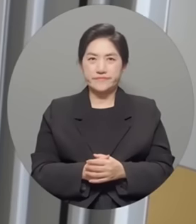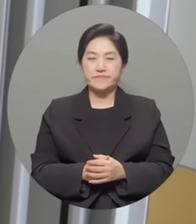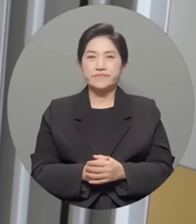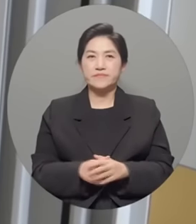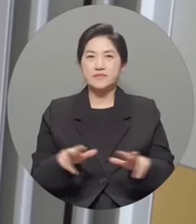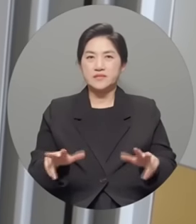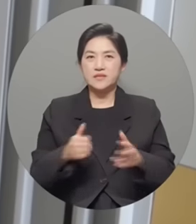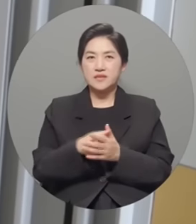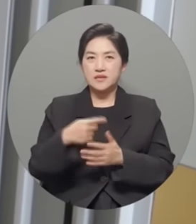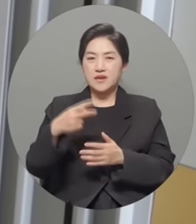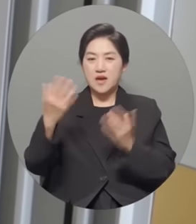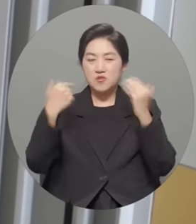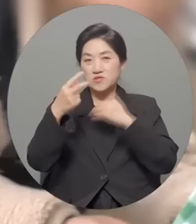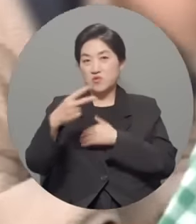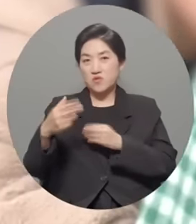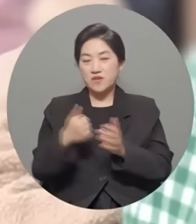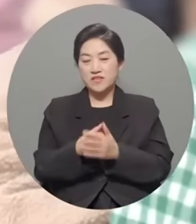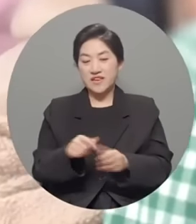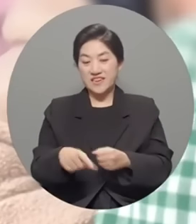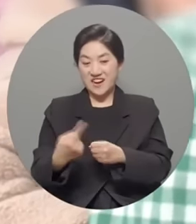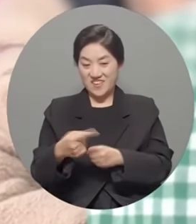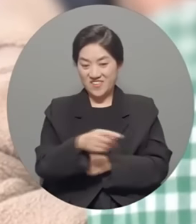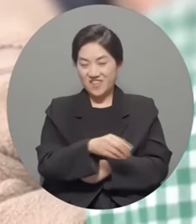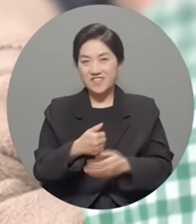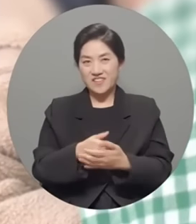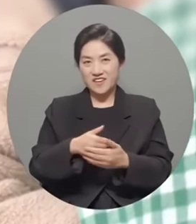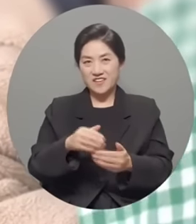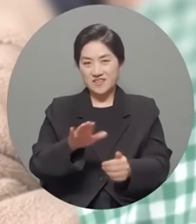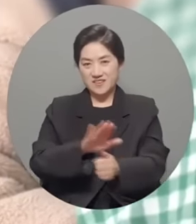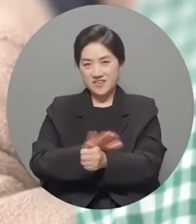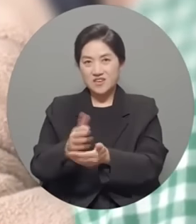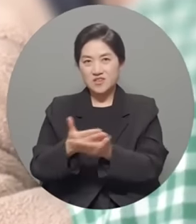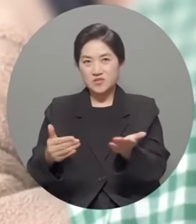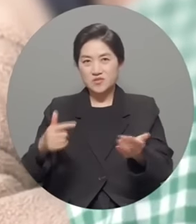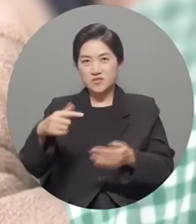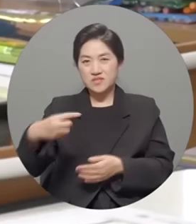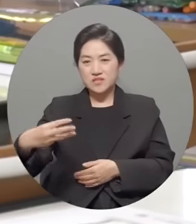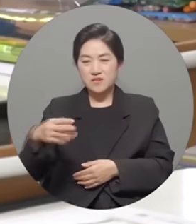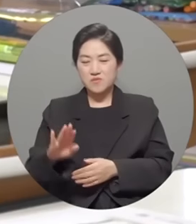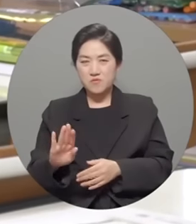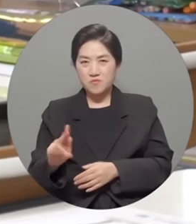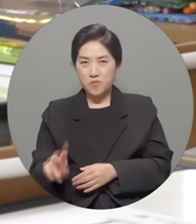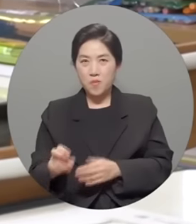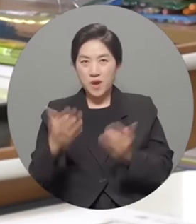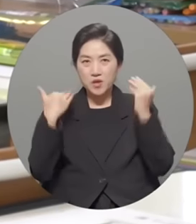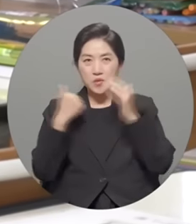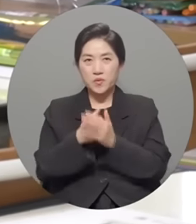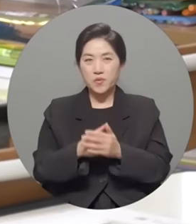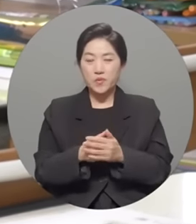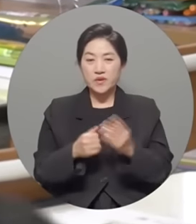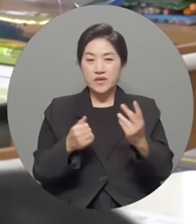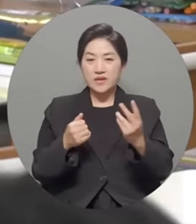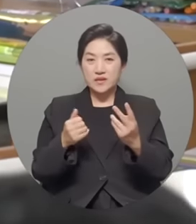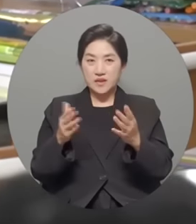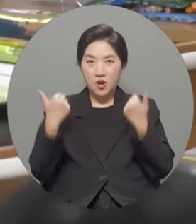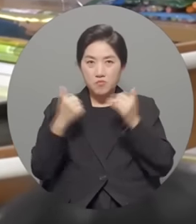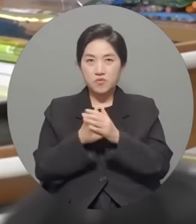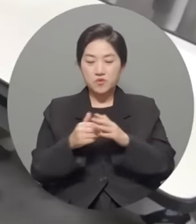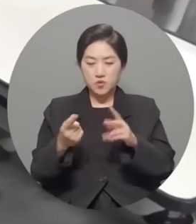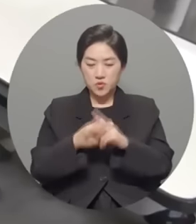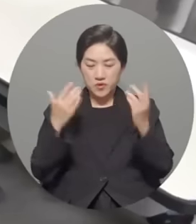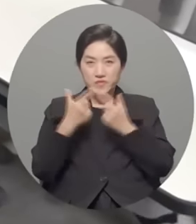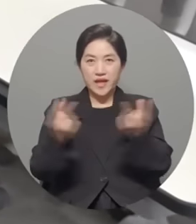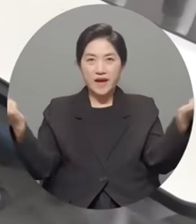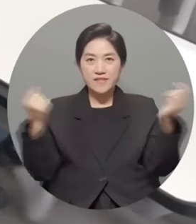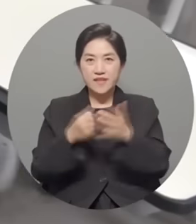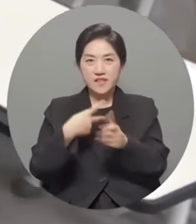현재 2천여 개 학교에서 1학년을 대상으로 시행 중인 늘봄학교는 2학기부터는 모든 초등학교로, 내후년부터는